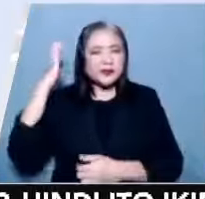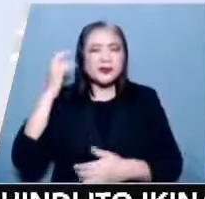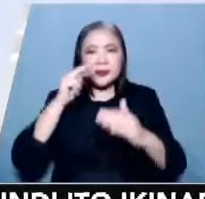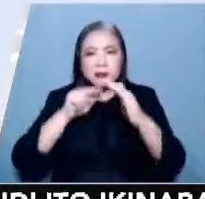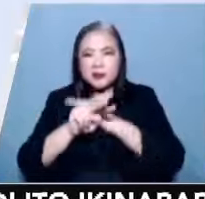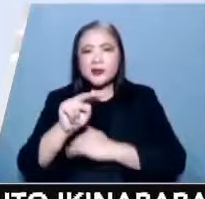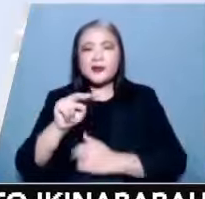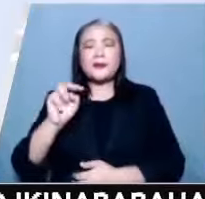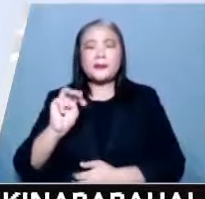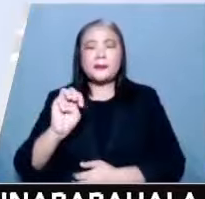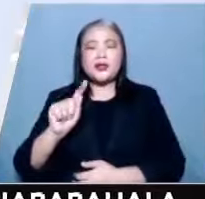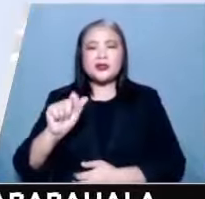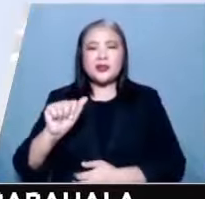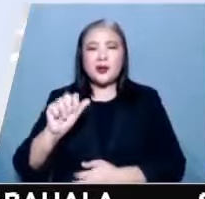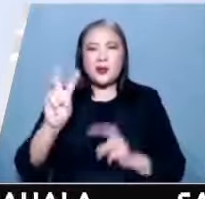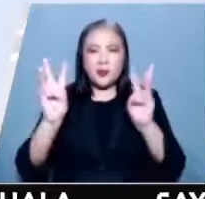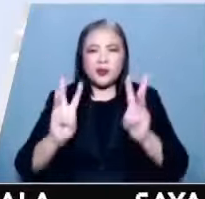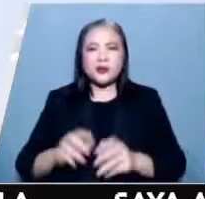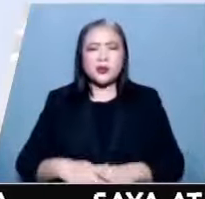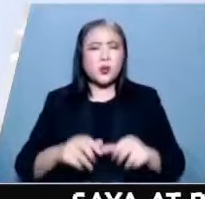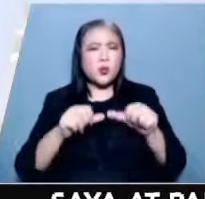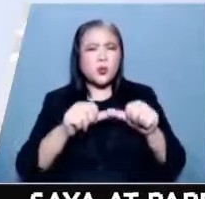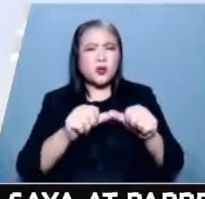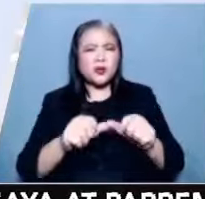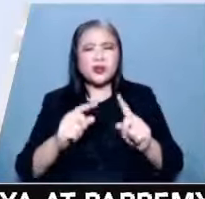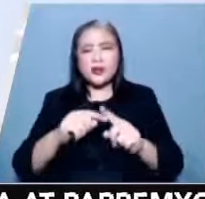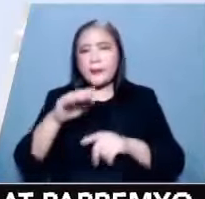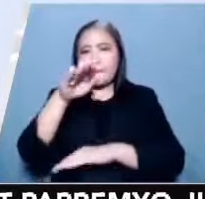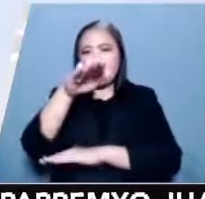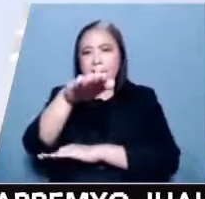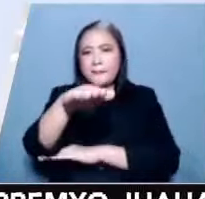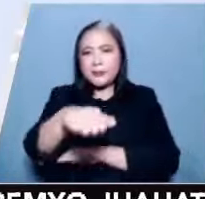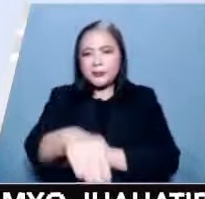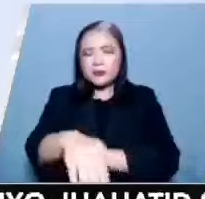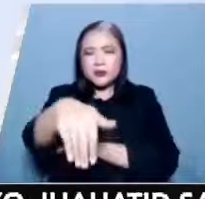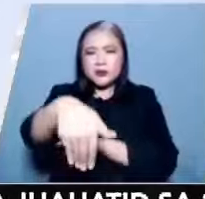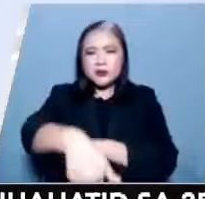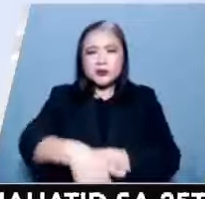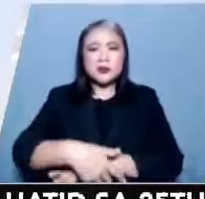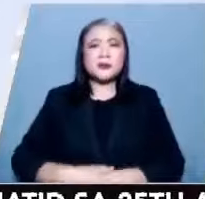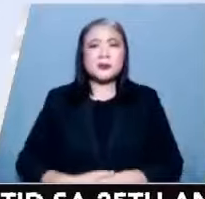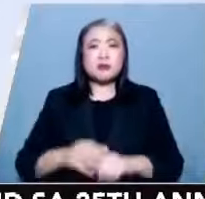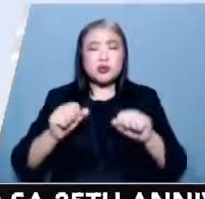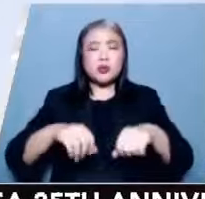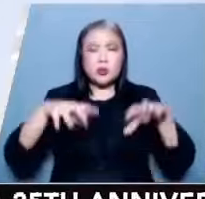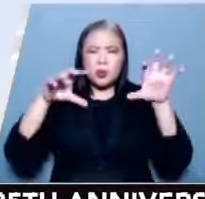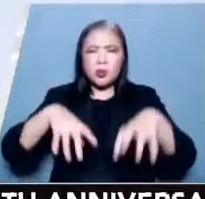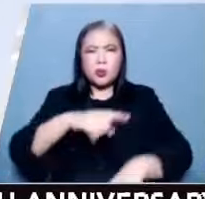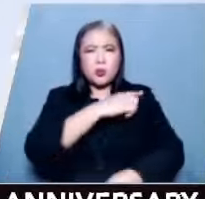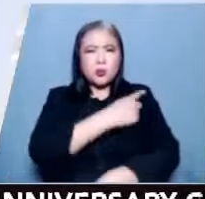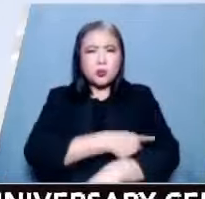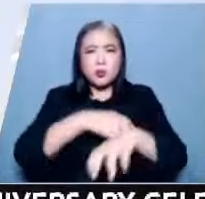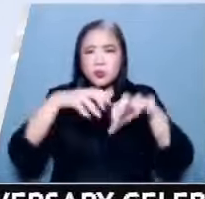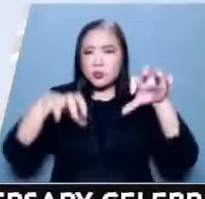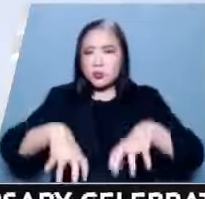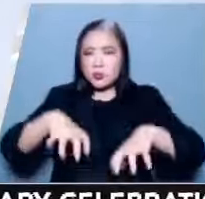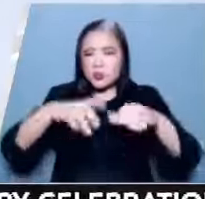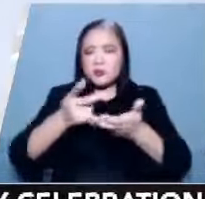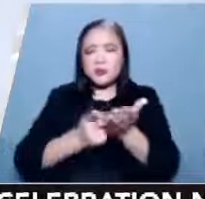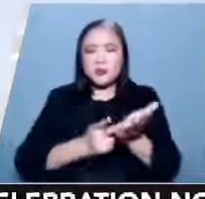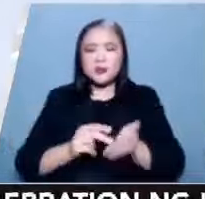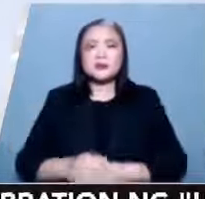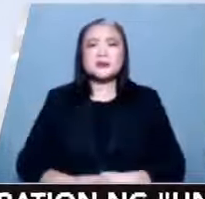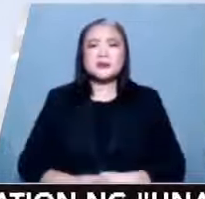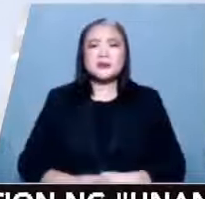Weather. Magpapatuloy po yan hanggang mamayang hapon o mamayang gabi. Posible po ang heavy to intense rain sa ilang lugar. Mababa naman po ang chance ng ulan